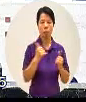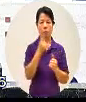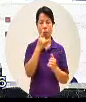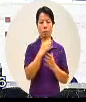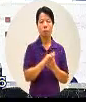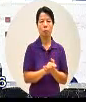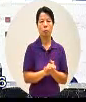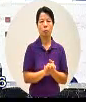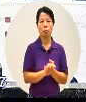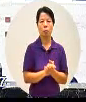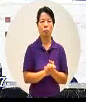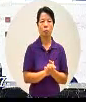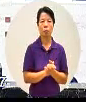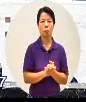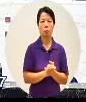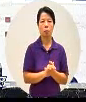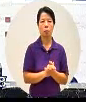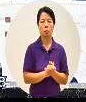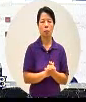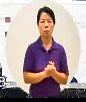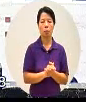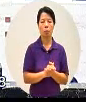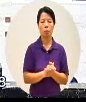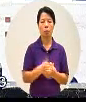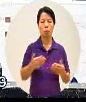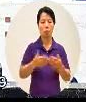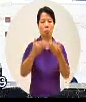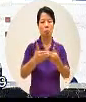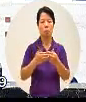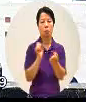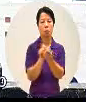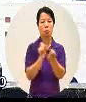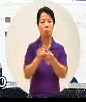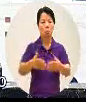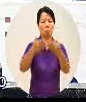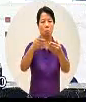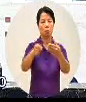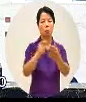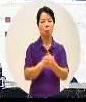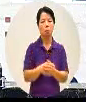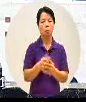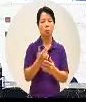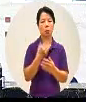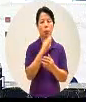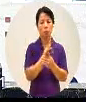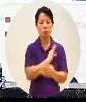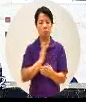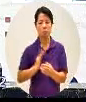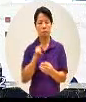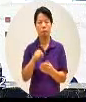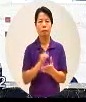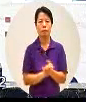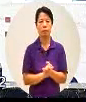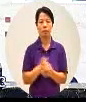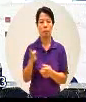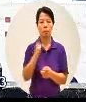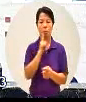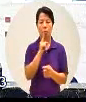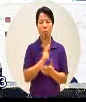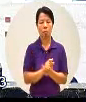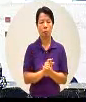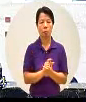亲中啦，阿强啊派我来卧底的啦。啊，你啊看这够够惊，讲观